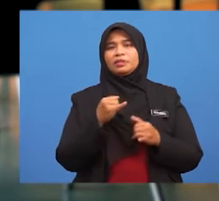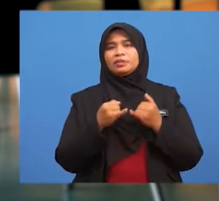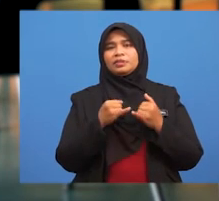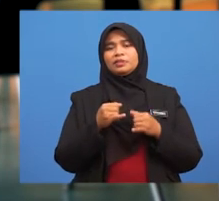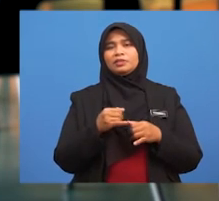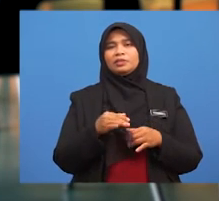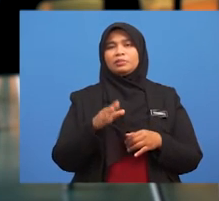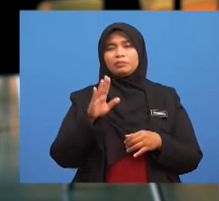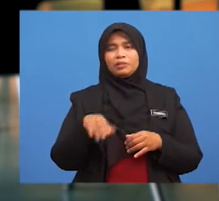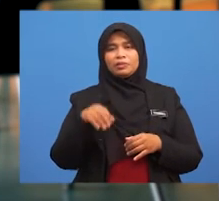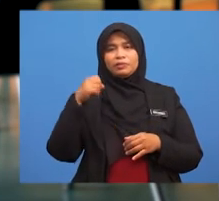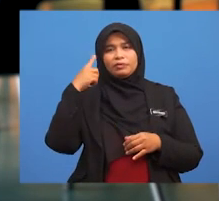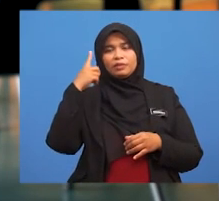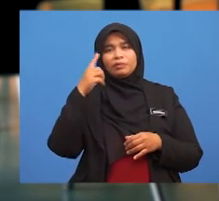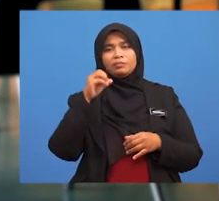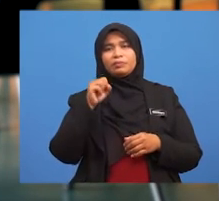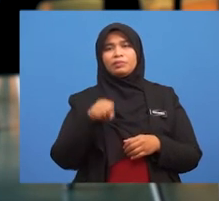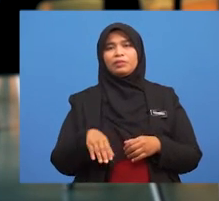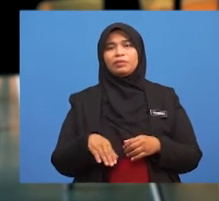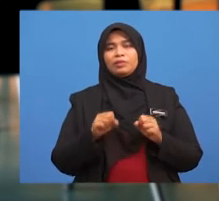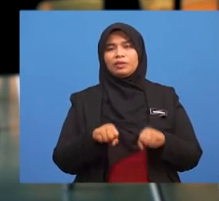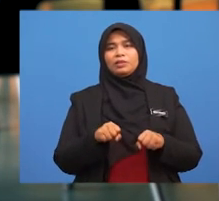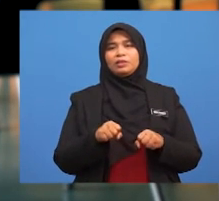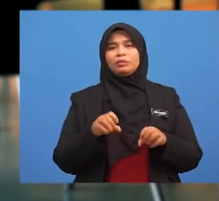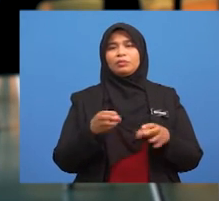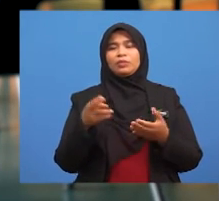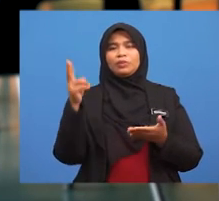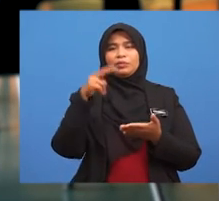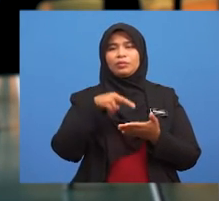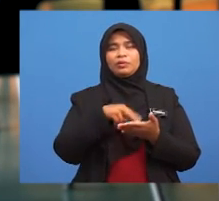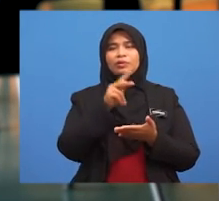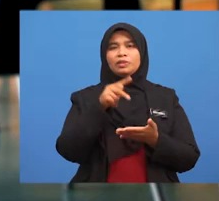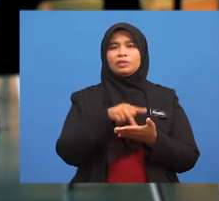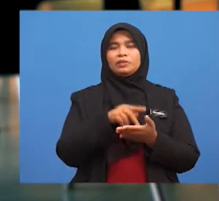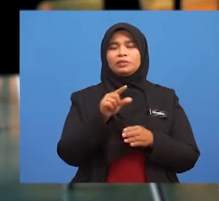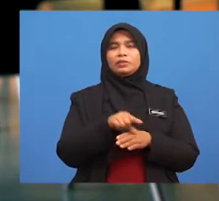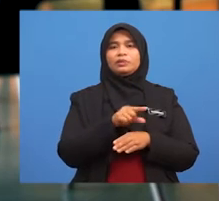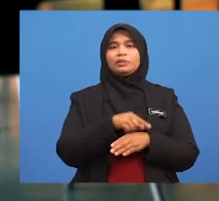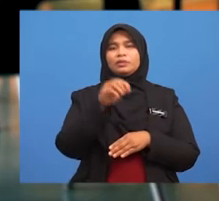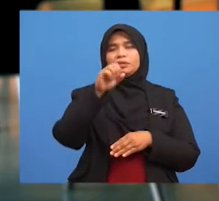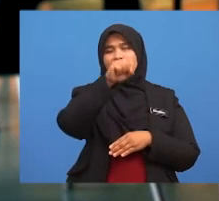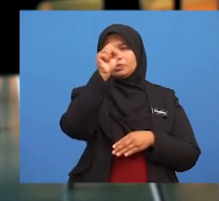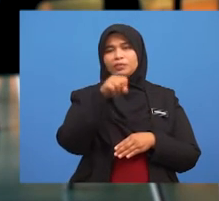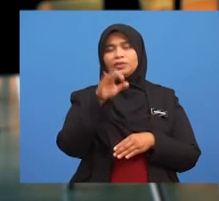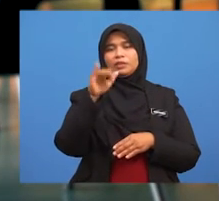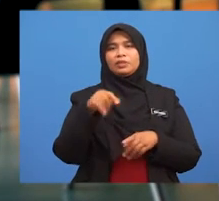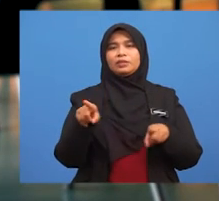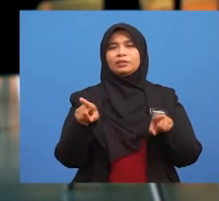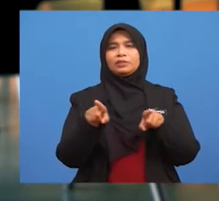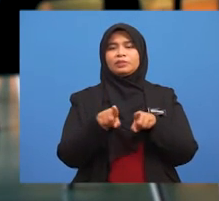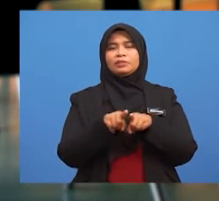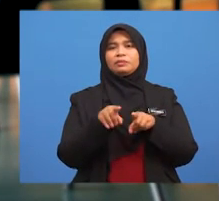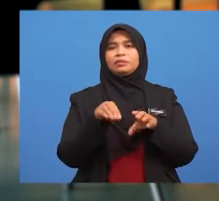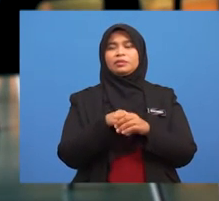jika masih belum faham, bolehlah membuat ulang kaji menggunakan soalan yang sama dalam